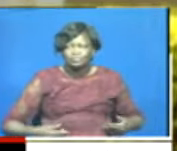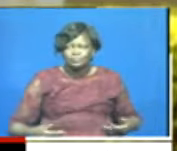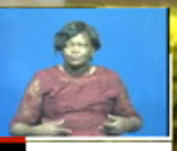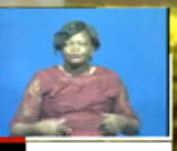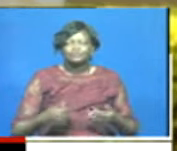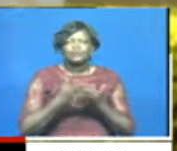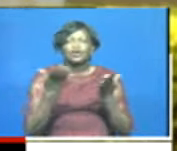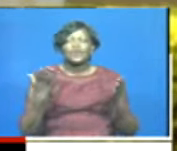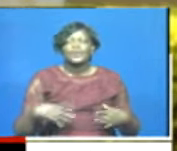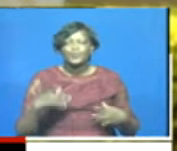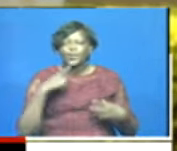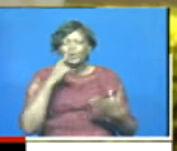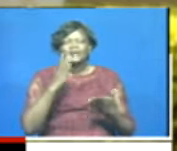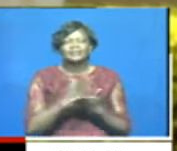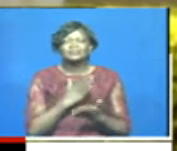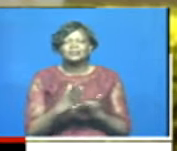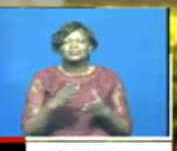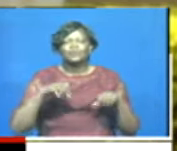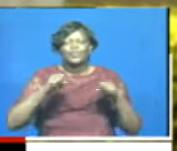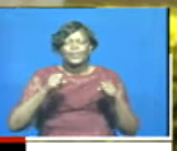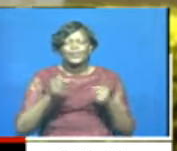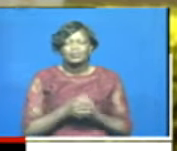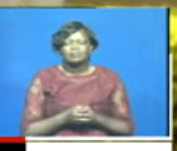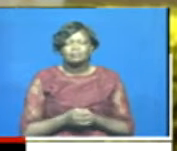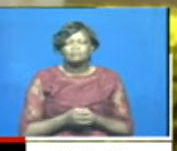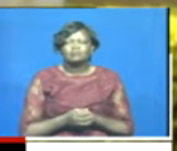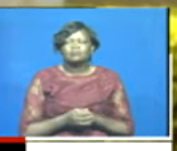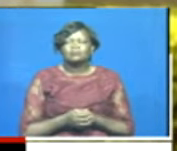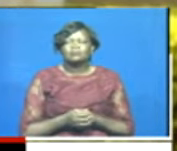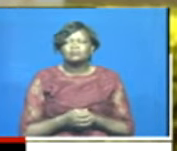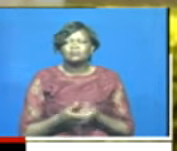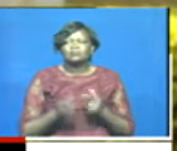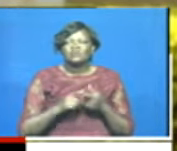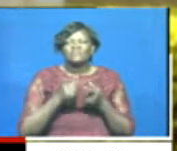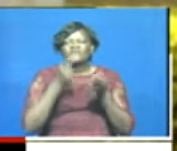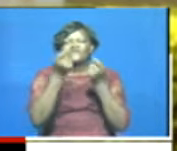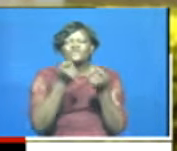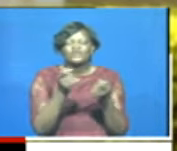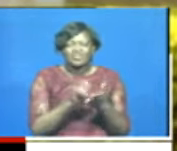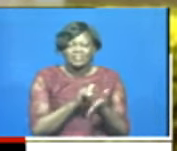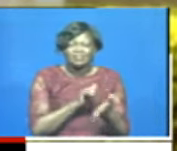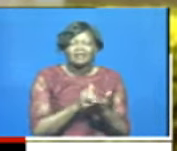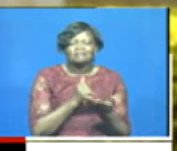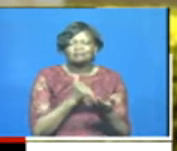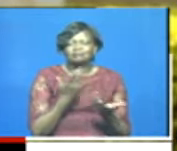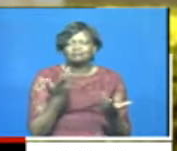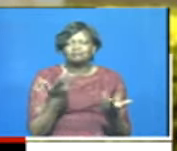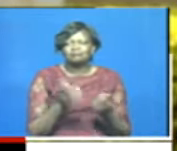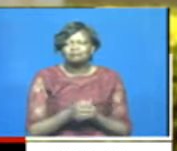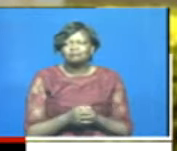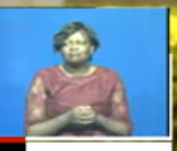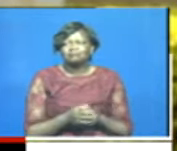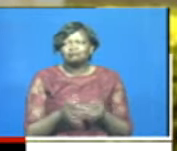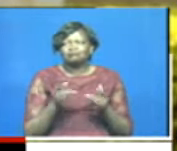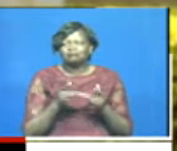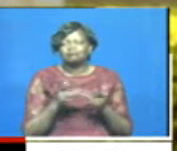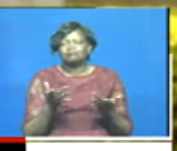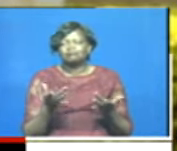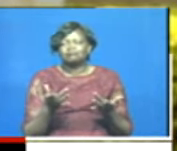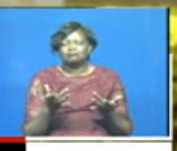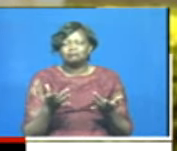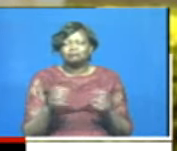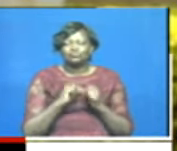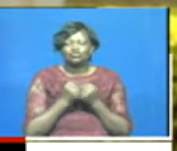wako katika sekta ya bodaboda. Kuna wachache nao ambao wanafanya blogging katika mitandao ya jamii,